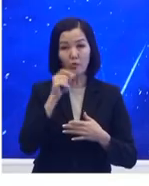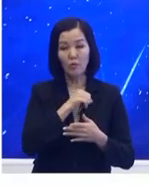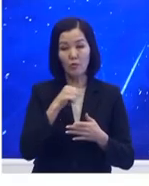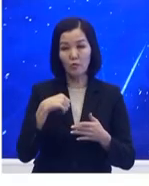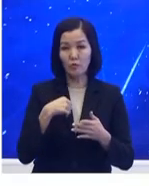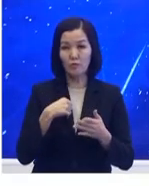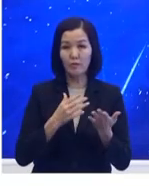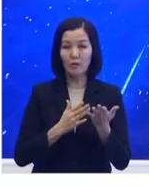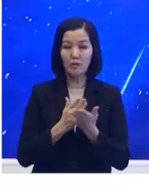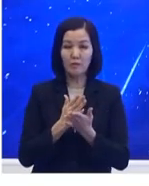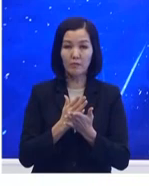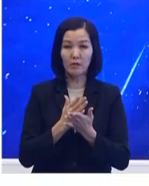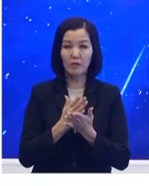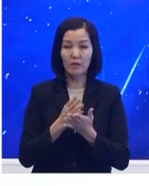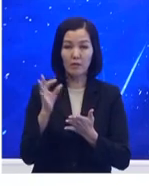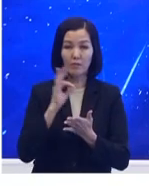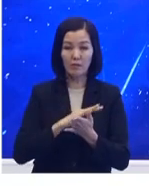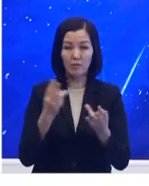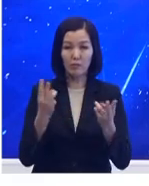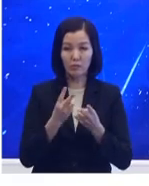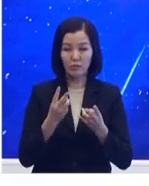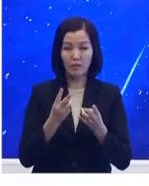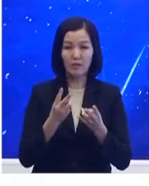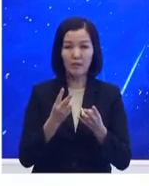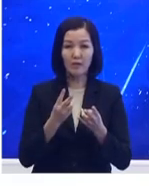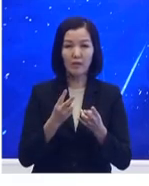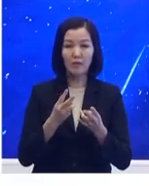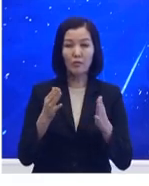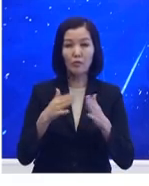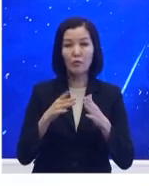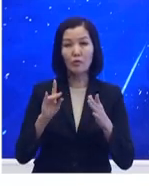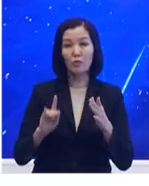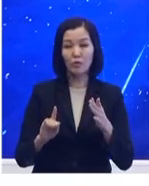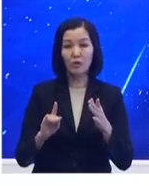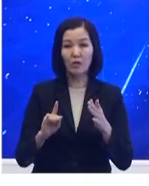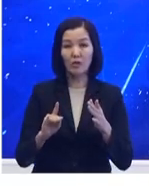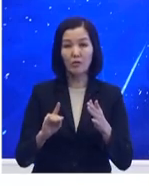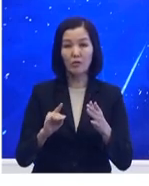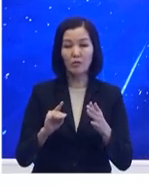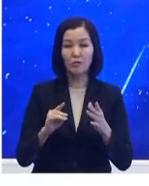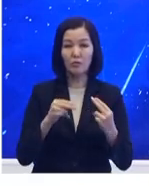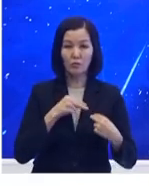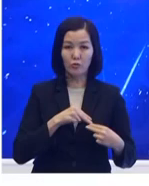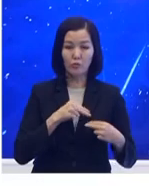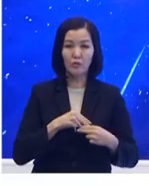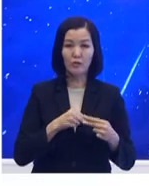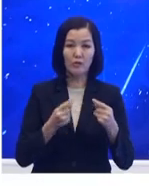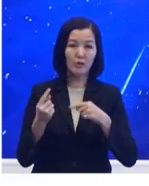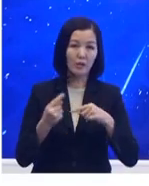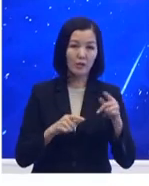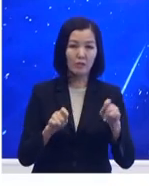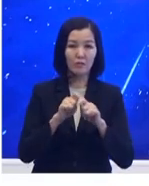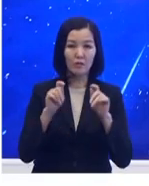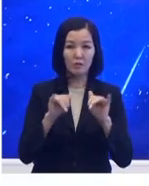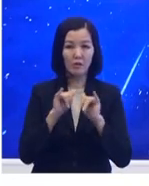жасаған дұрыс сияқты. Мемлекеттен ақша алып, үйде отырғанға қарағанда өз-өзіңе жұмыс жасап, ары қарай